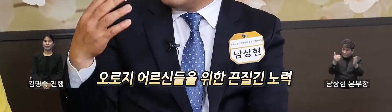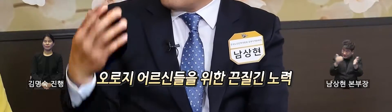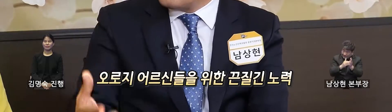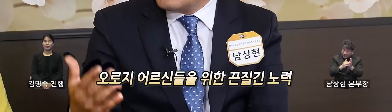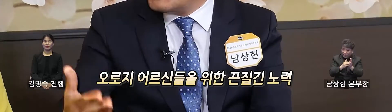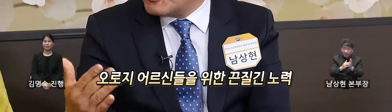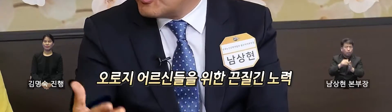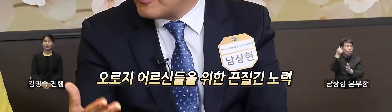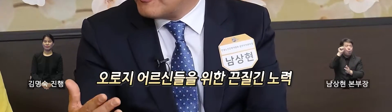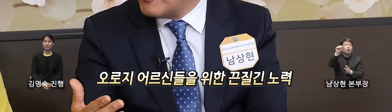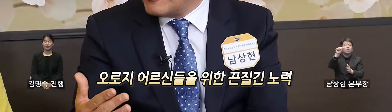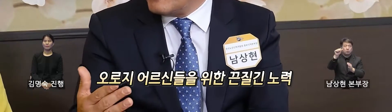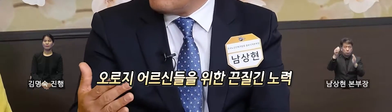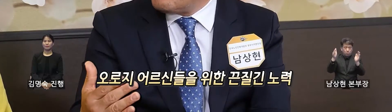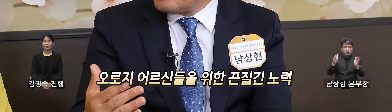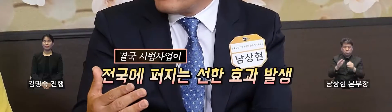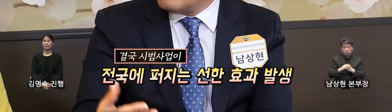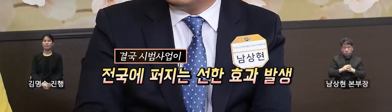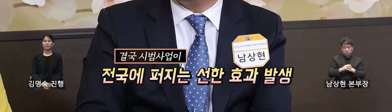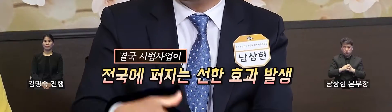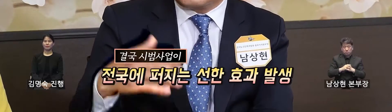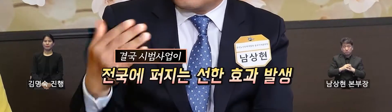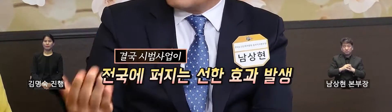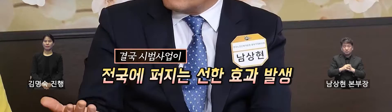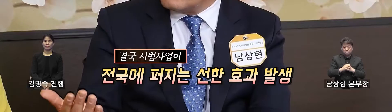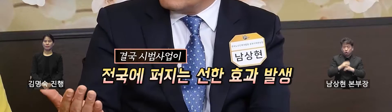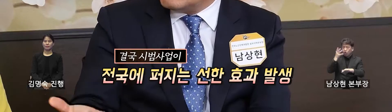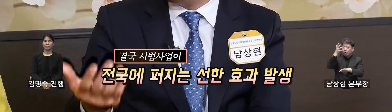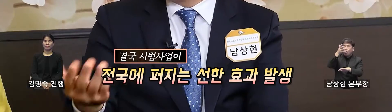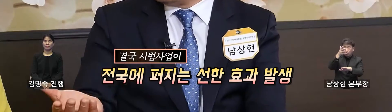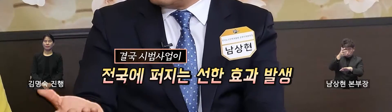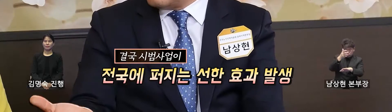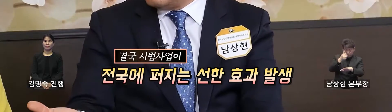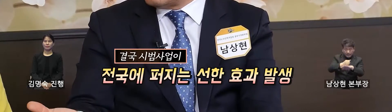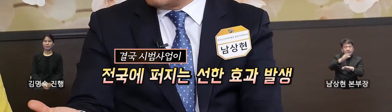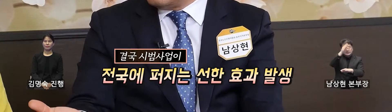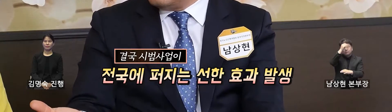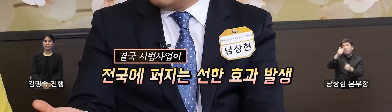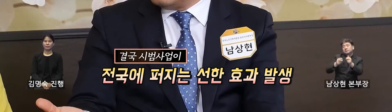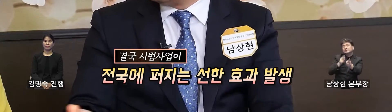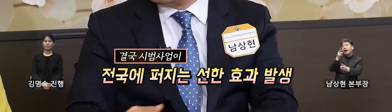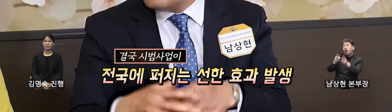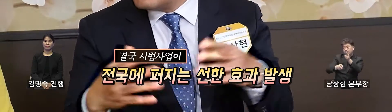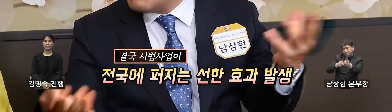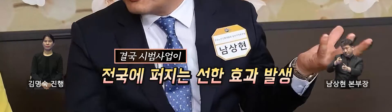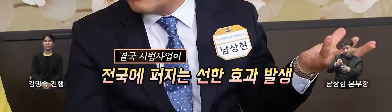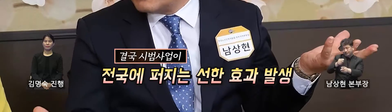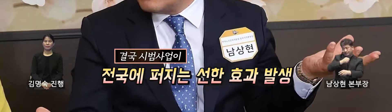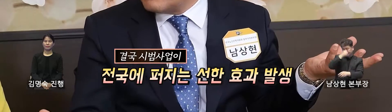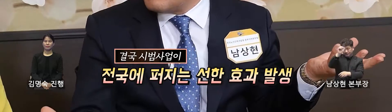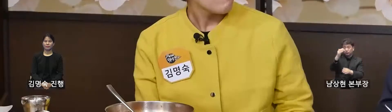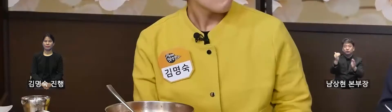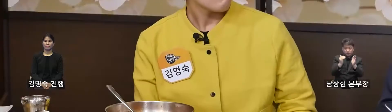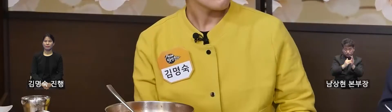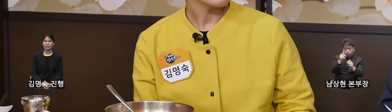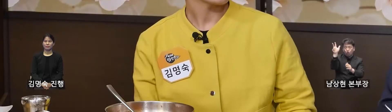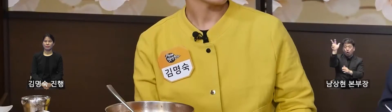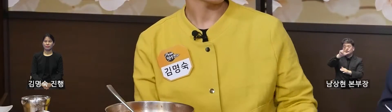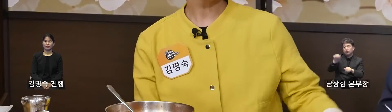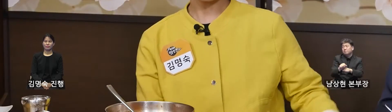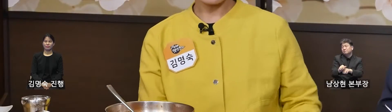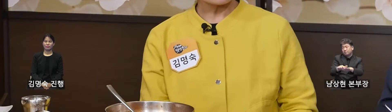결정하셨어요를 5개월 동안 전화를 한 거예요. 그래서 결국에 시범 사업을 하게 됐어요. 그래서 전국에 퍼졌거든요.